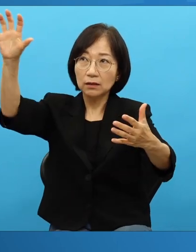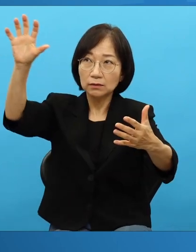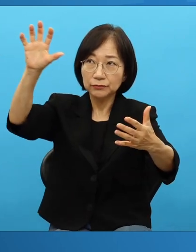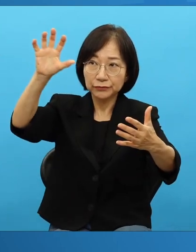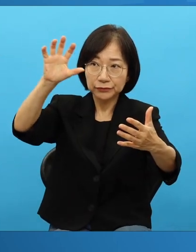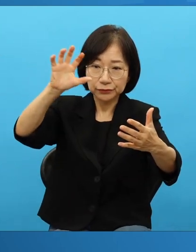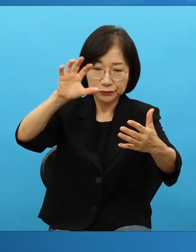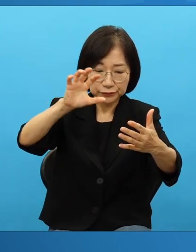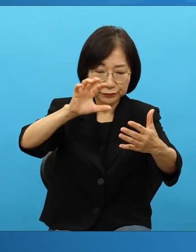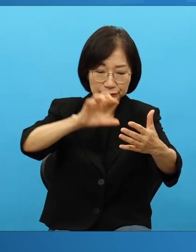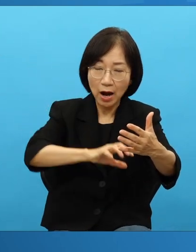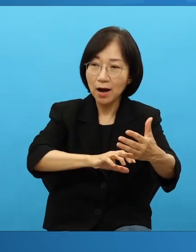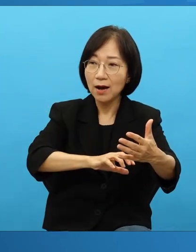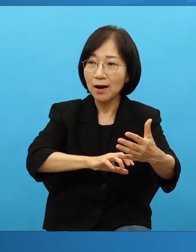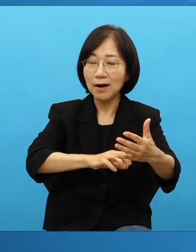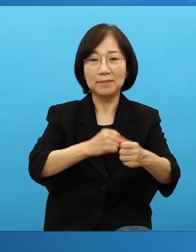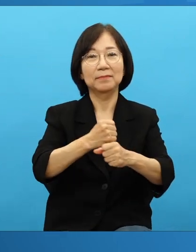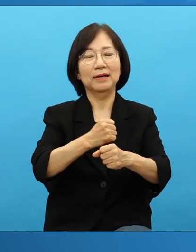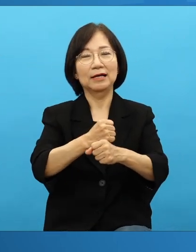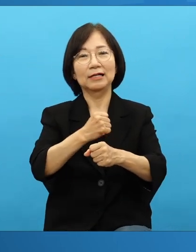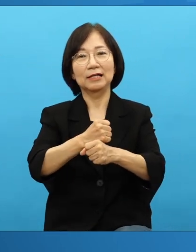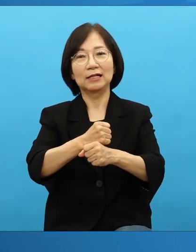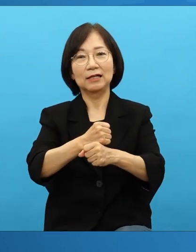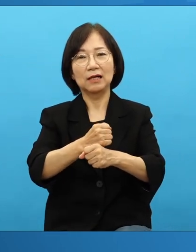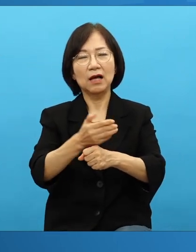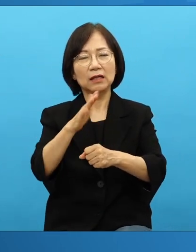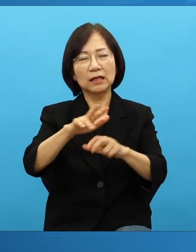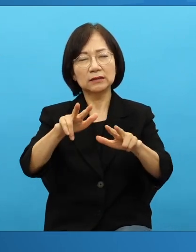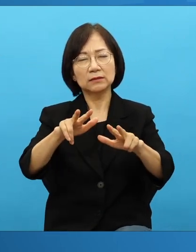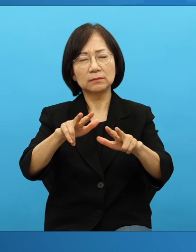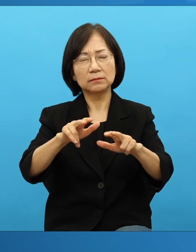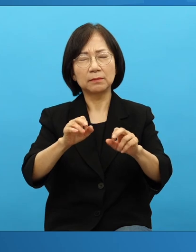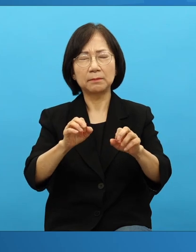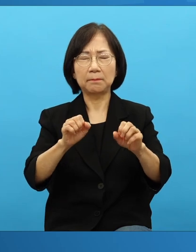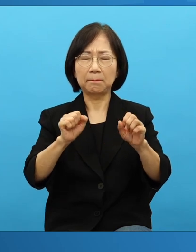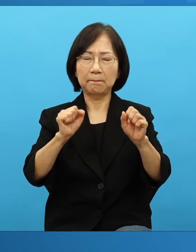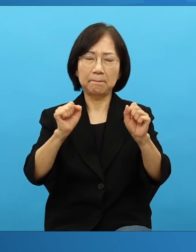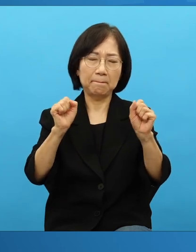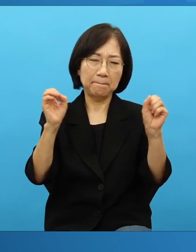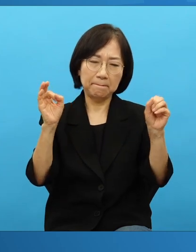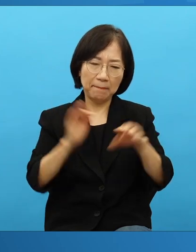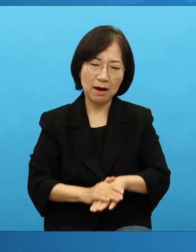존재로 만들었는데 이게 무너진 거란 말이에요.